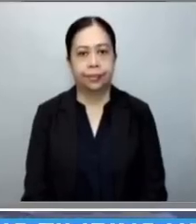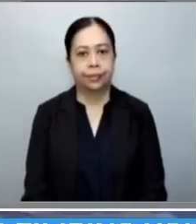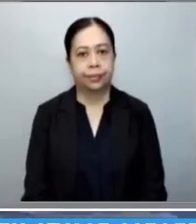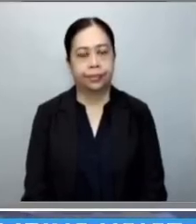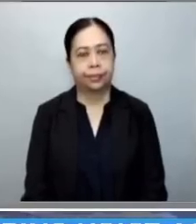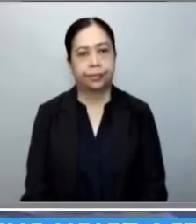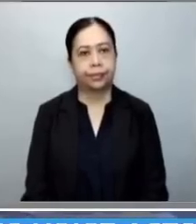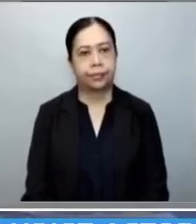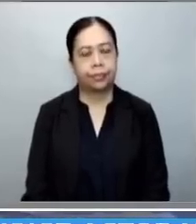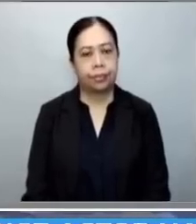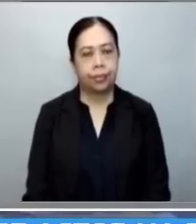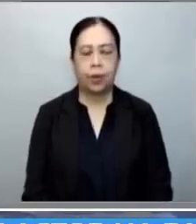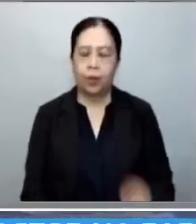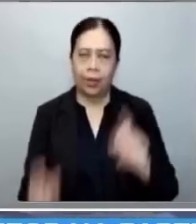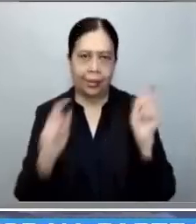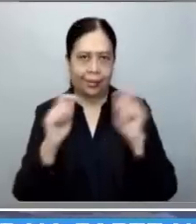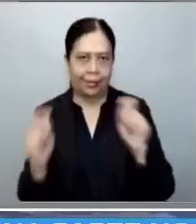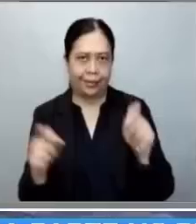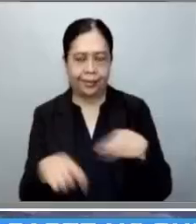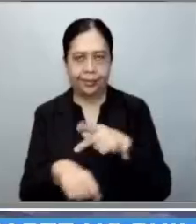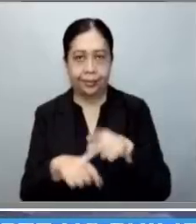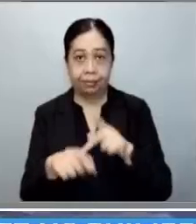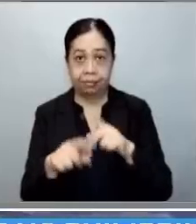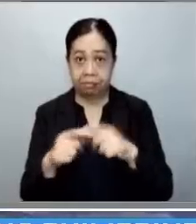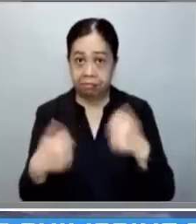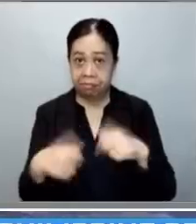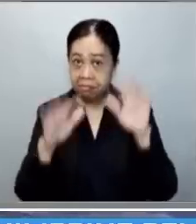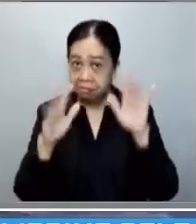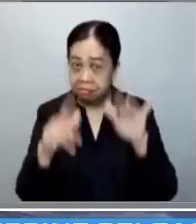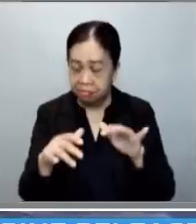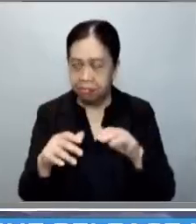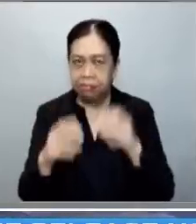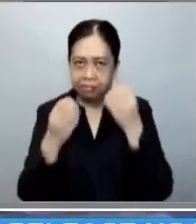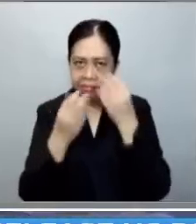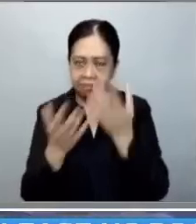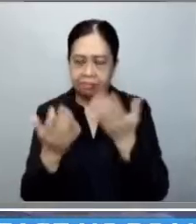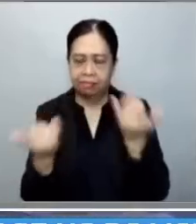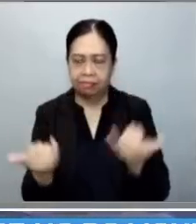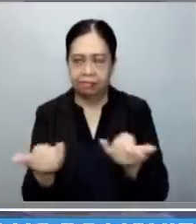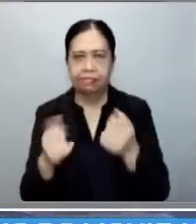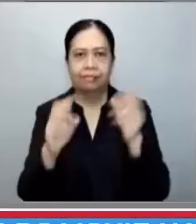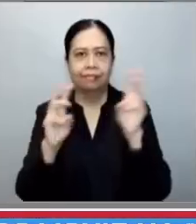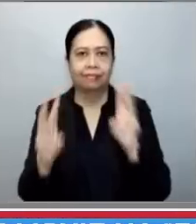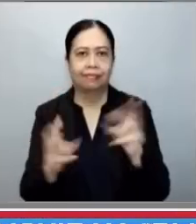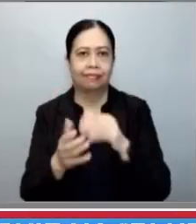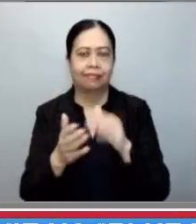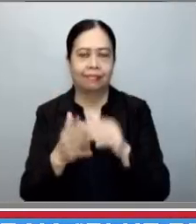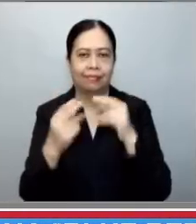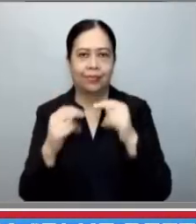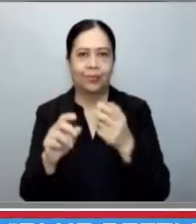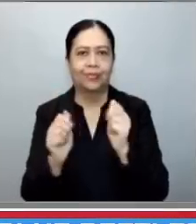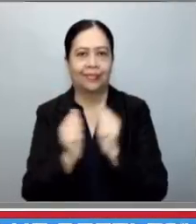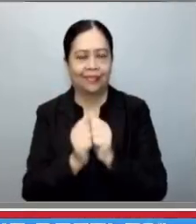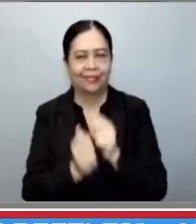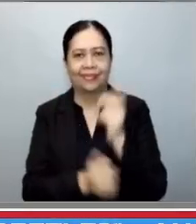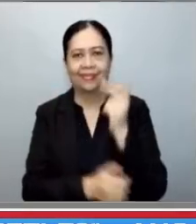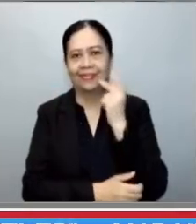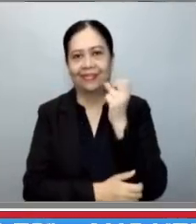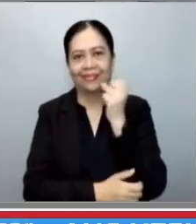Wala nang bagyo sa bansa pero uulan pa ba? Alamin natin sa GMA Integrated News Weather Center kasama si Katrina Son.